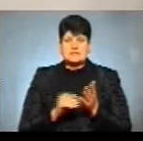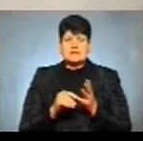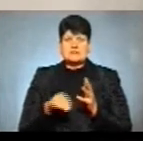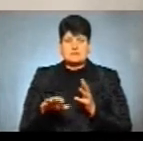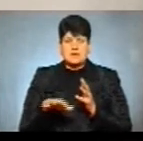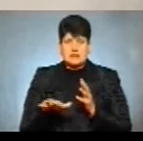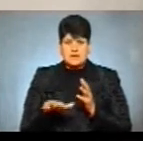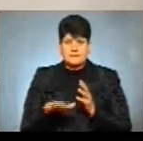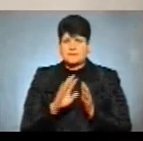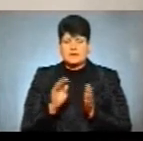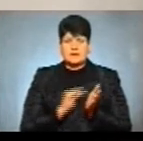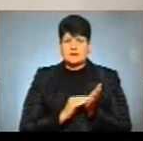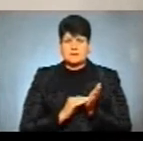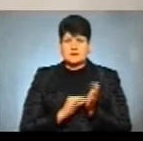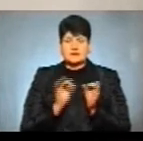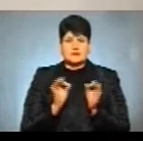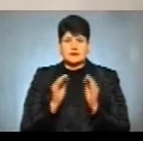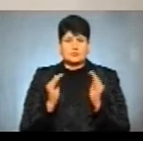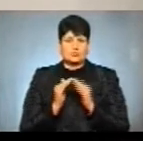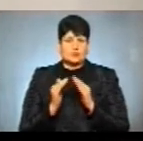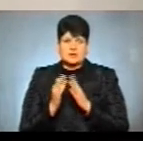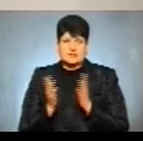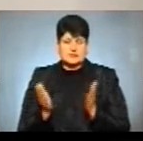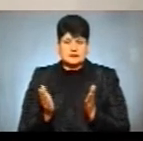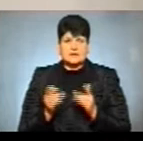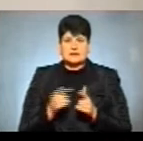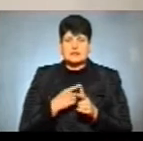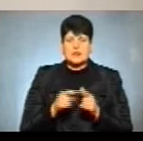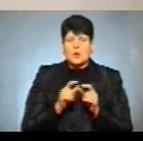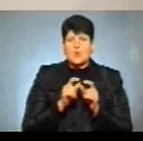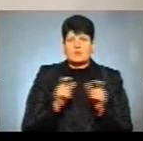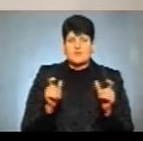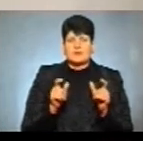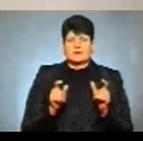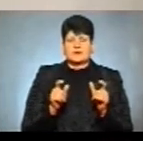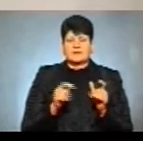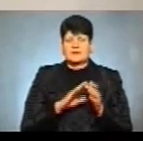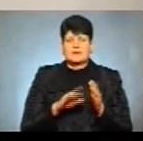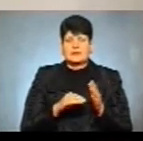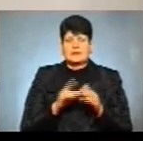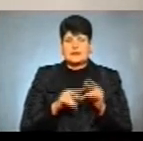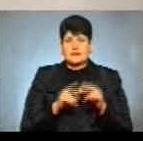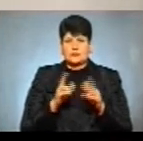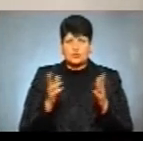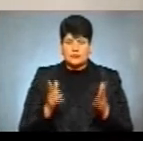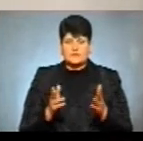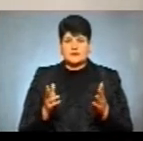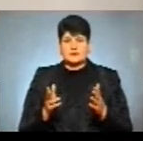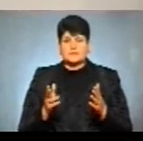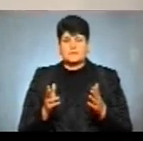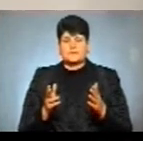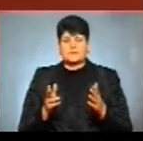земельні ділянки, але не декларує ніяких ні житлових будинків, ні об'єктів недобудованих, які не введені в